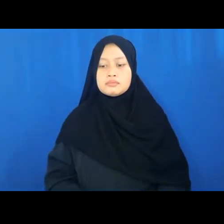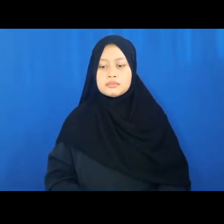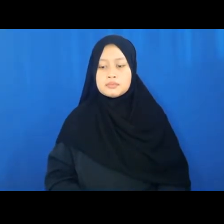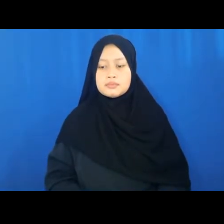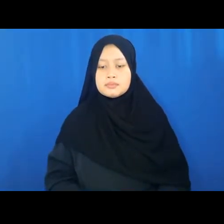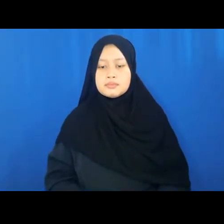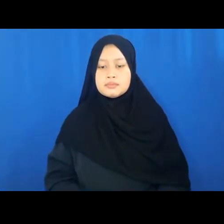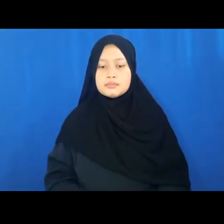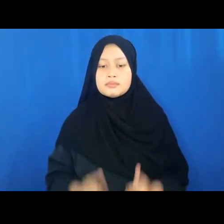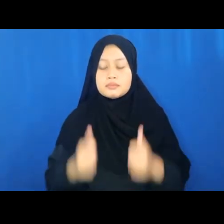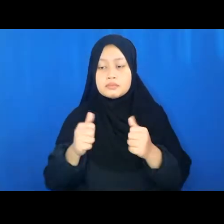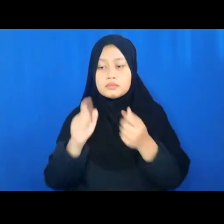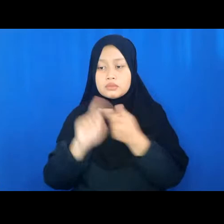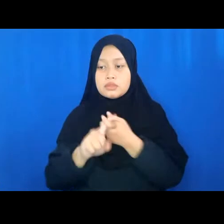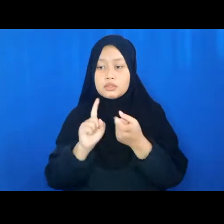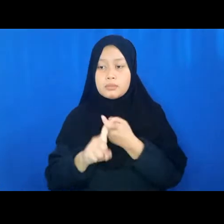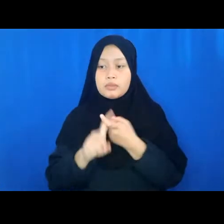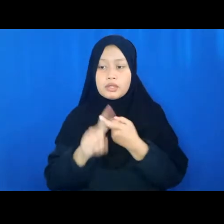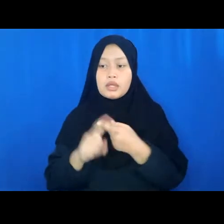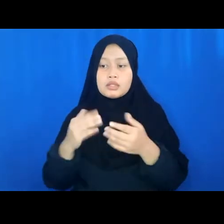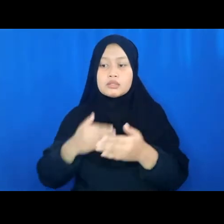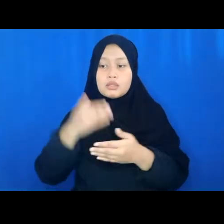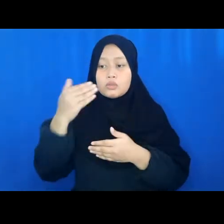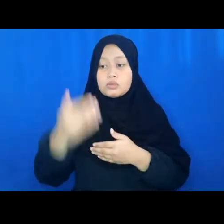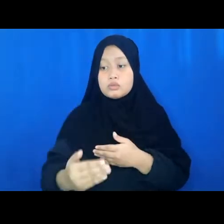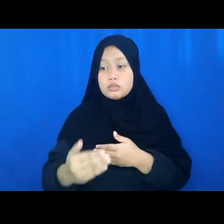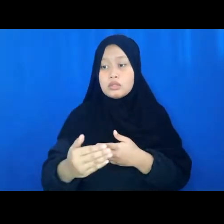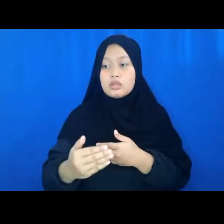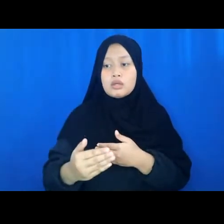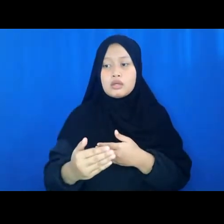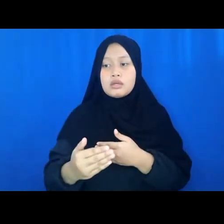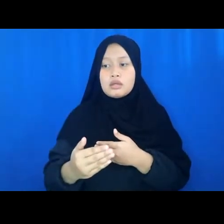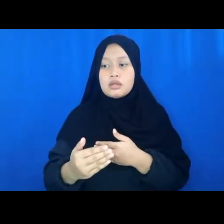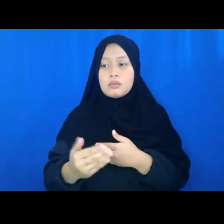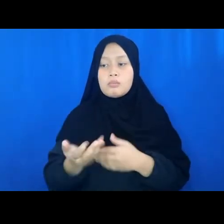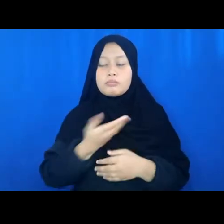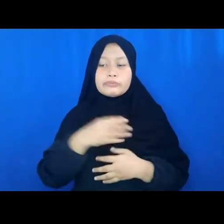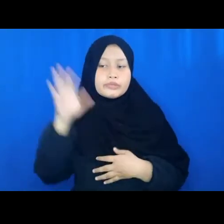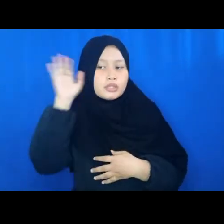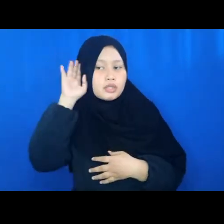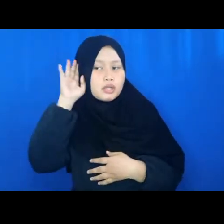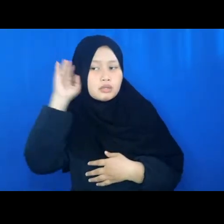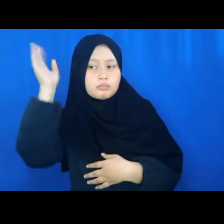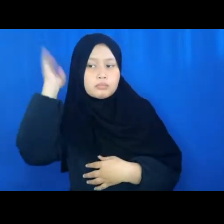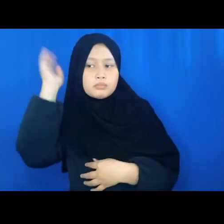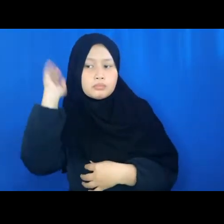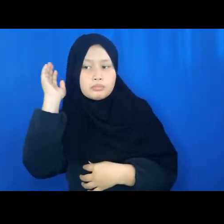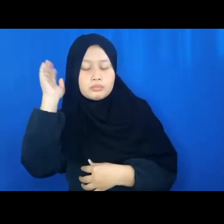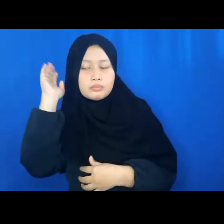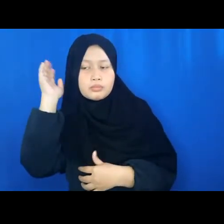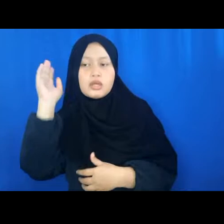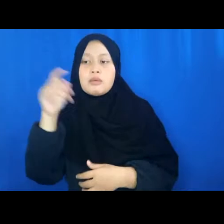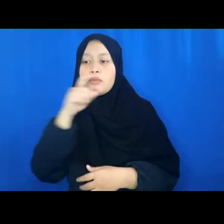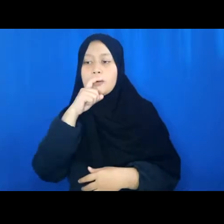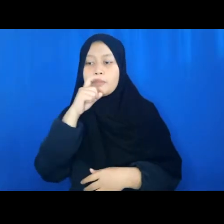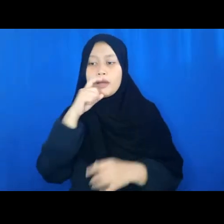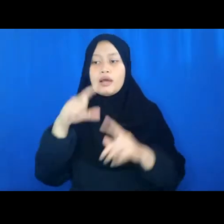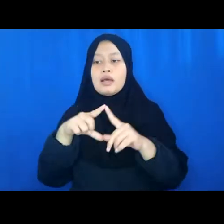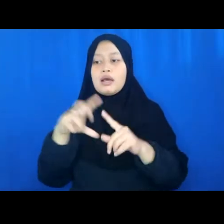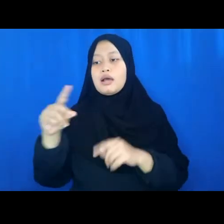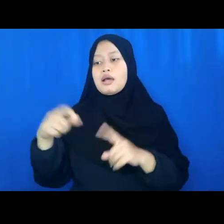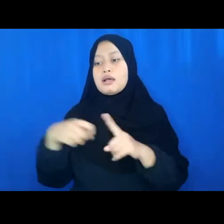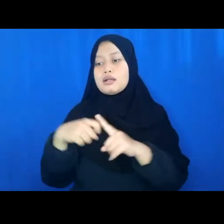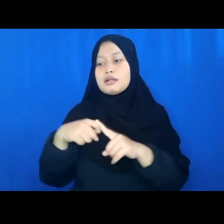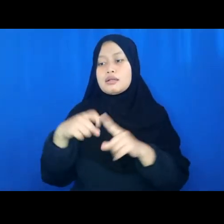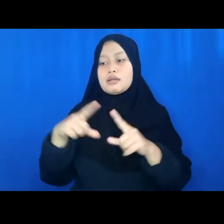Dedek rekan-rekan selanjutnya kita akan benarkan sambutan dari bapak Arka dhiratara selaku CEO